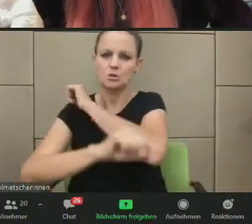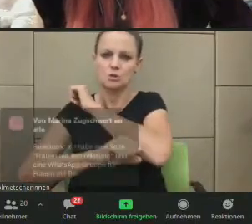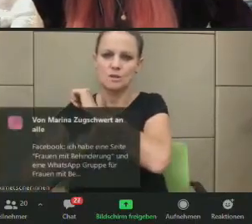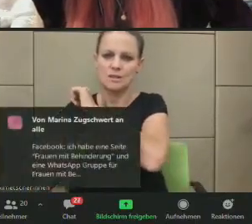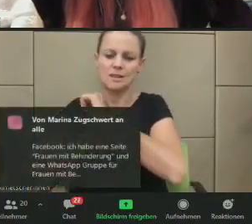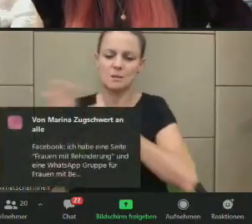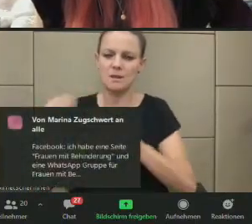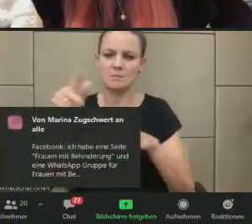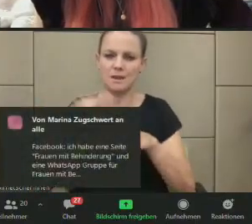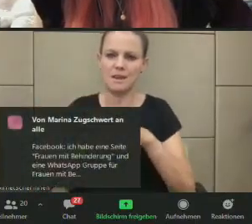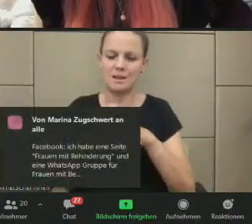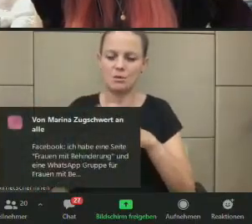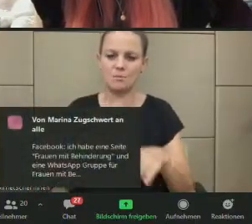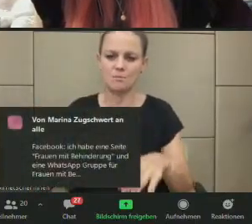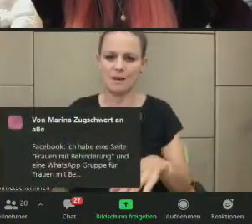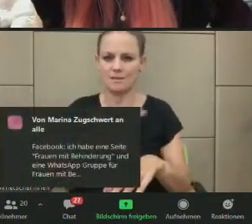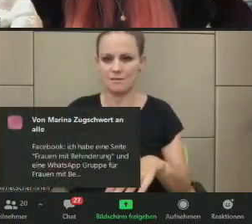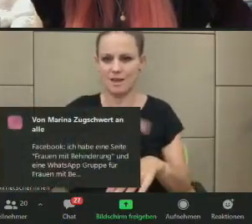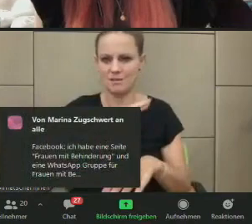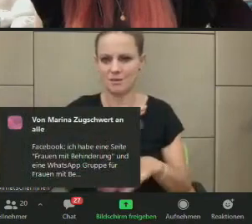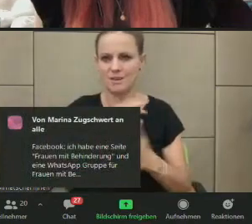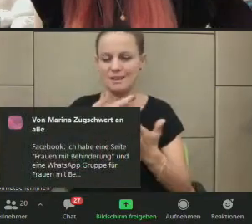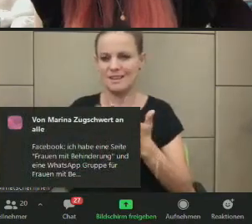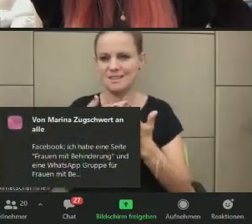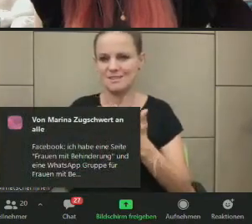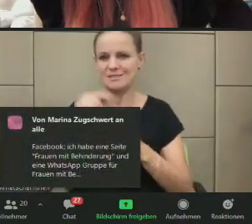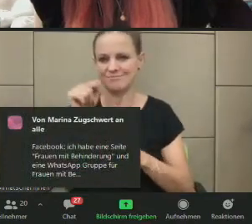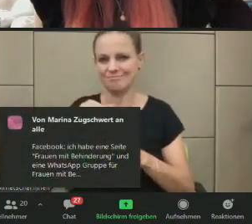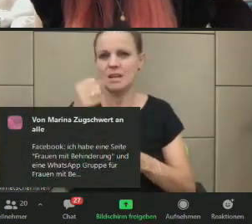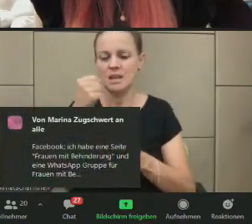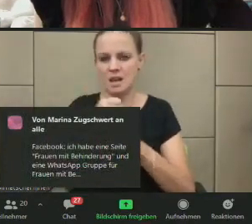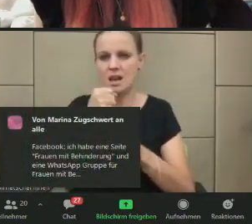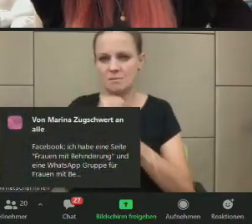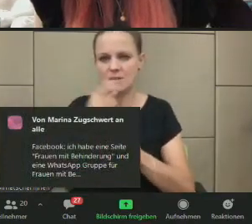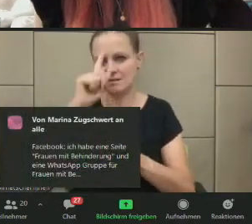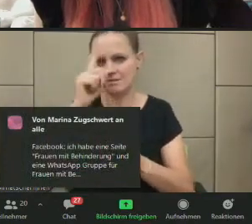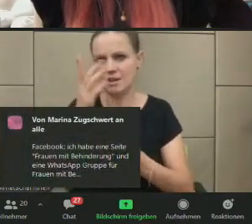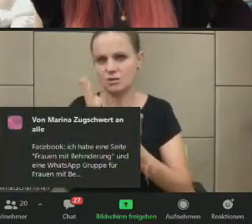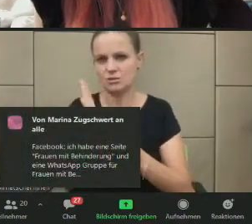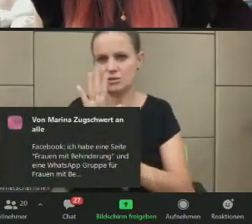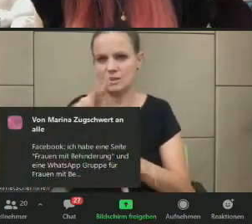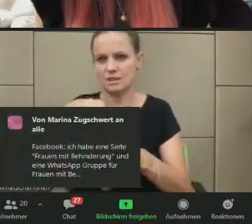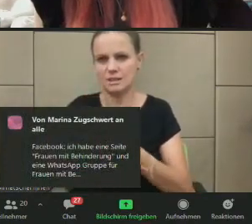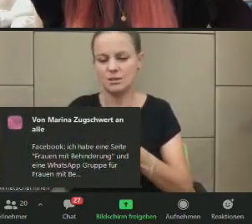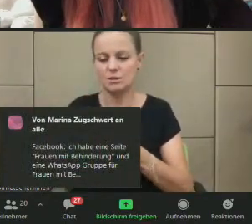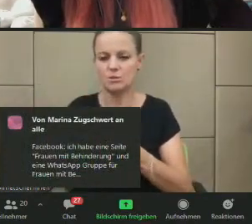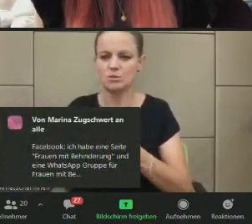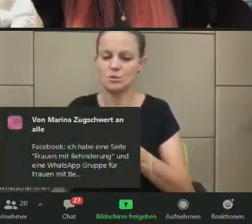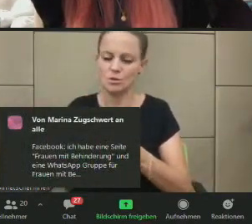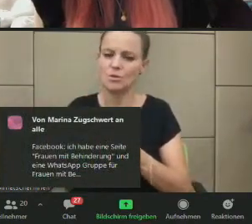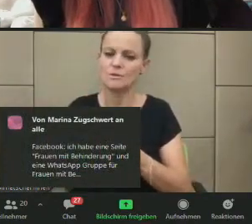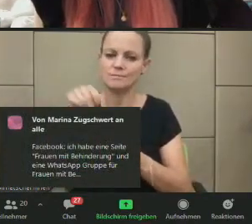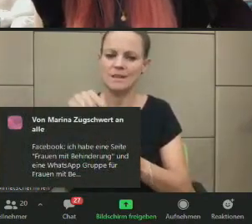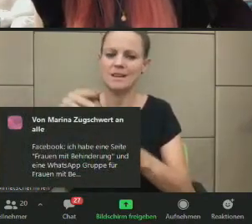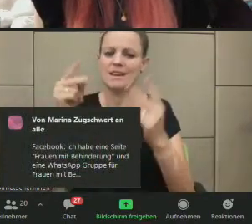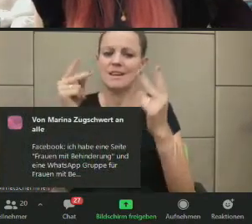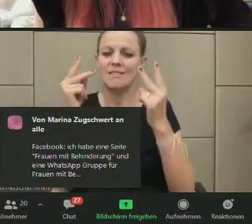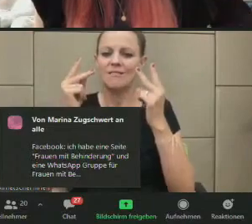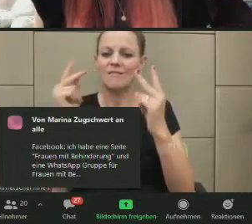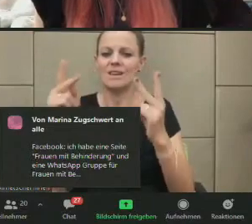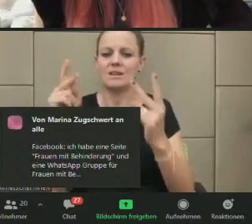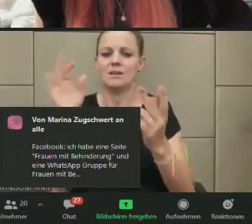heißt, ich weiß auch aus der Arbeit, dass Inklusion ein ganz wichtiger Punkt ist